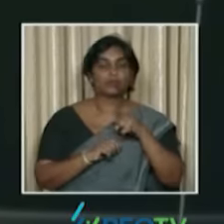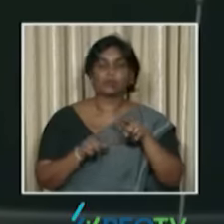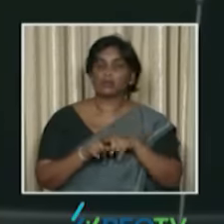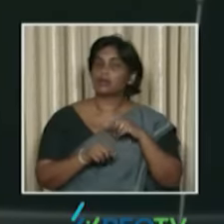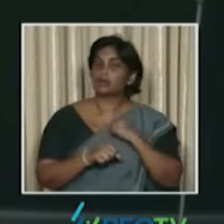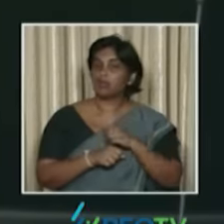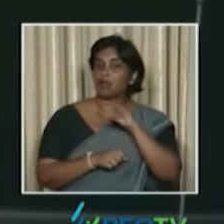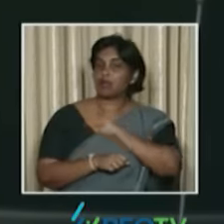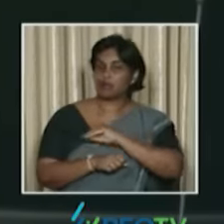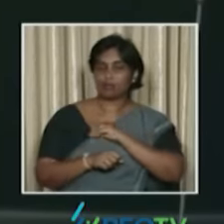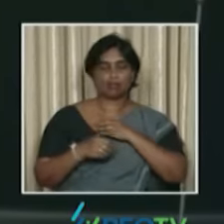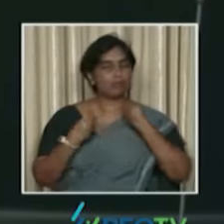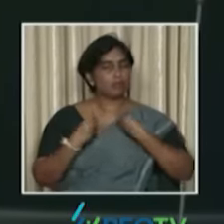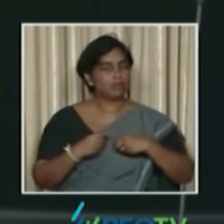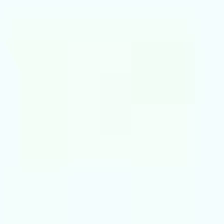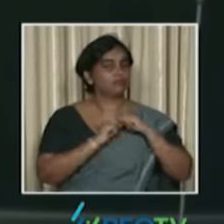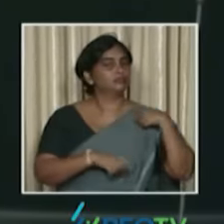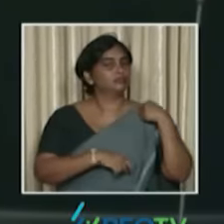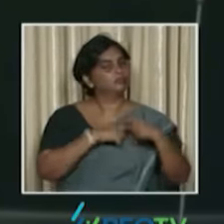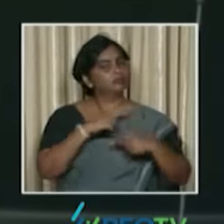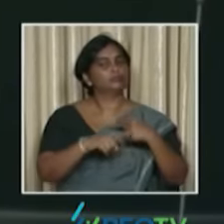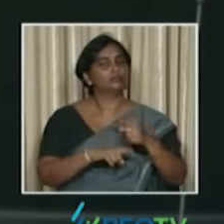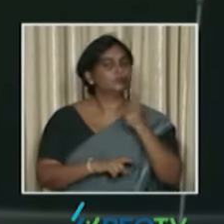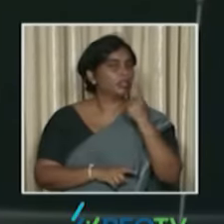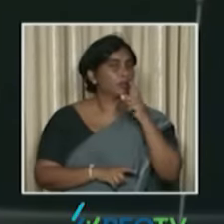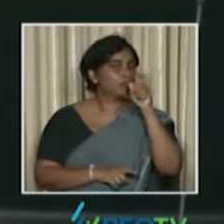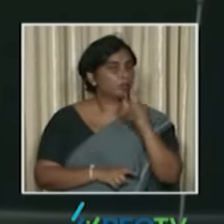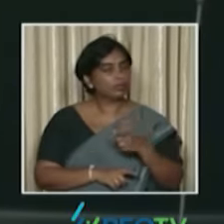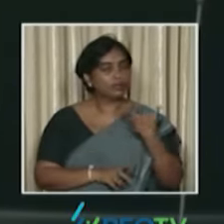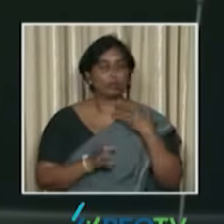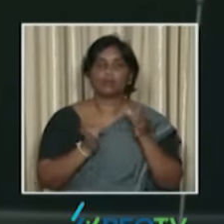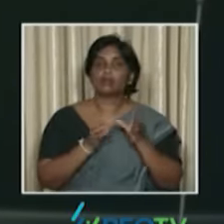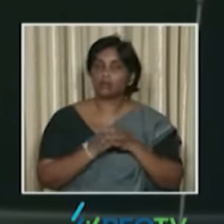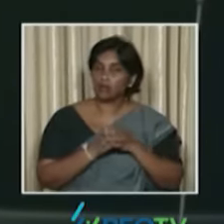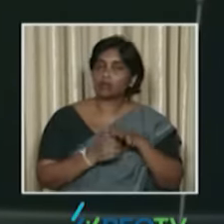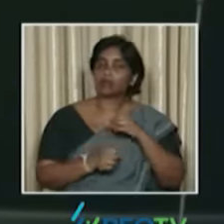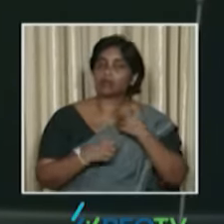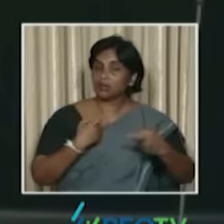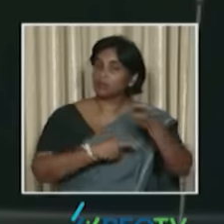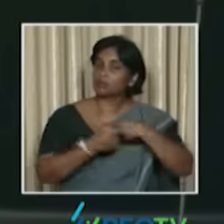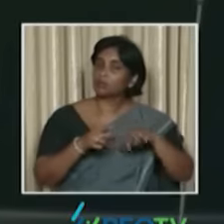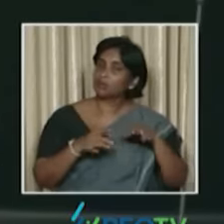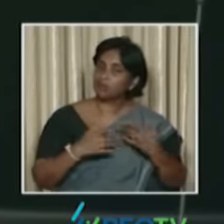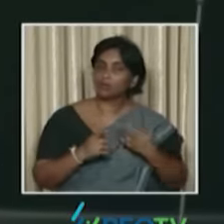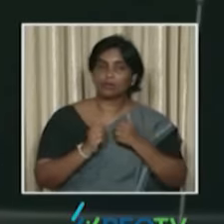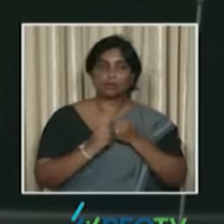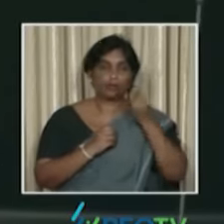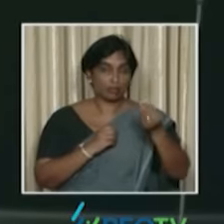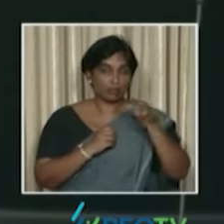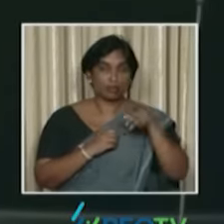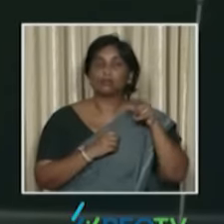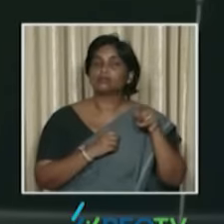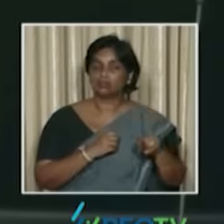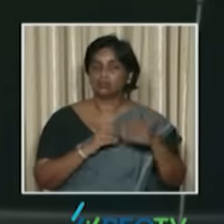රාජ්‍ය ආදායම අහිමි වීම මේ චක්‍රය තුල එක පුද්ගලයෙකුට හෝ කණ්ඩායමකට හෝ රාජපක්ෂවරුන්ට හෝ පවරන්න යනවා නම් ඒක